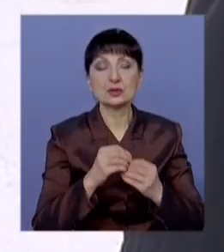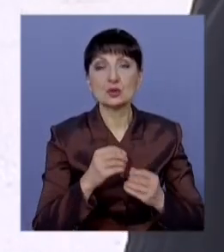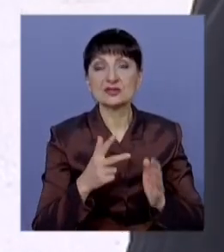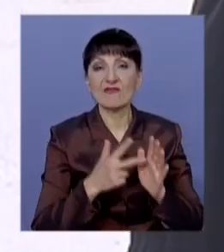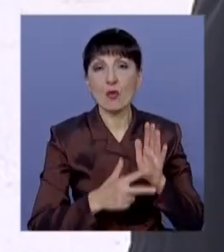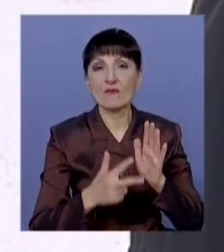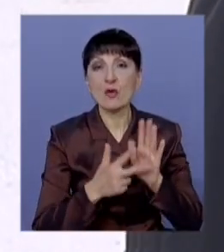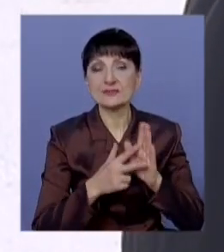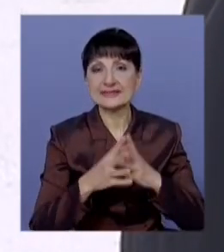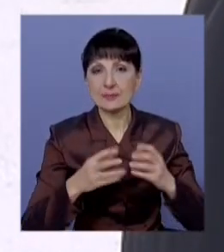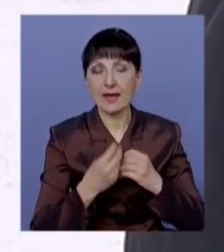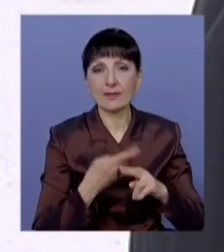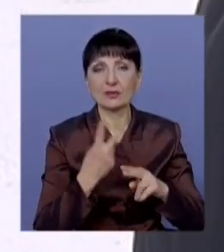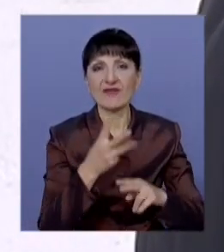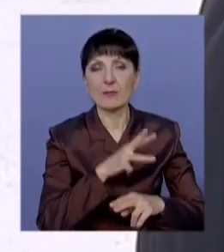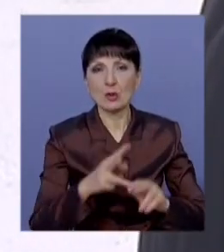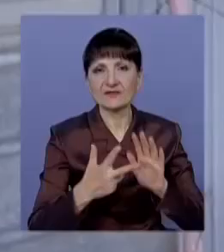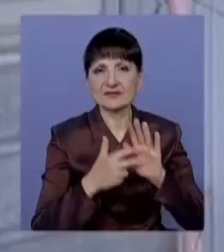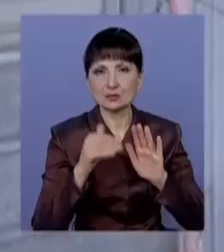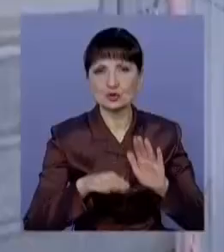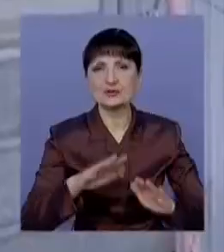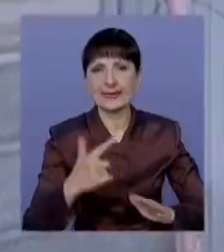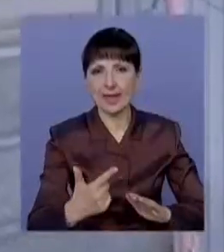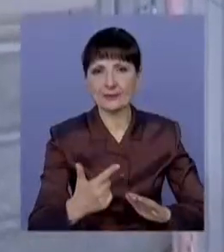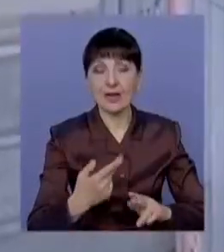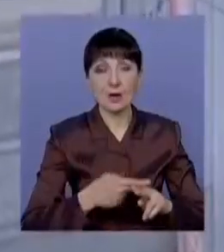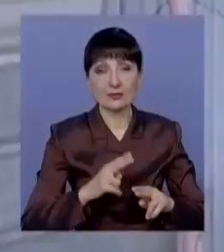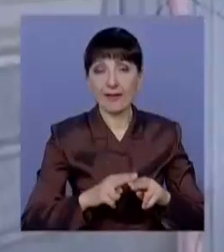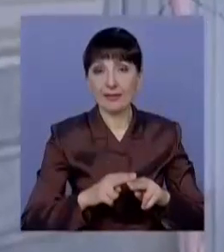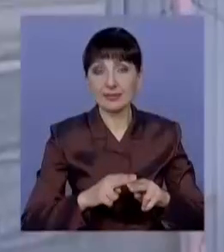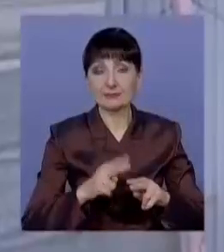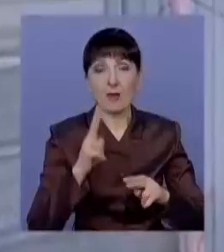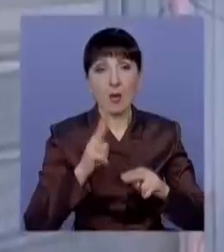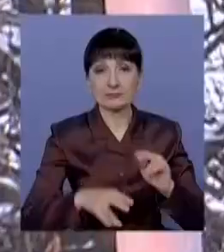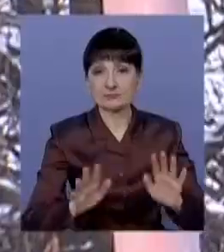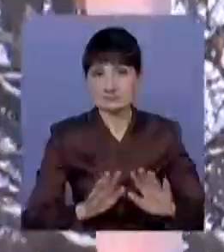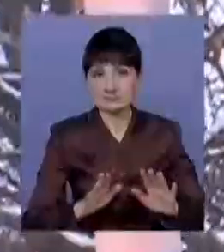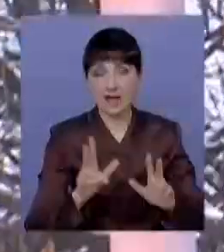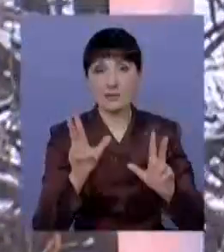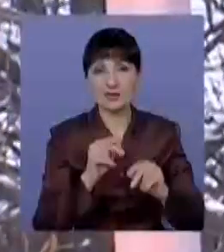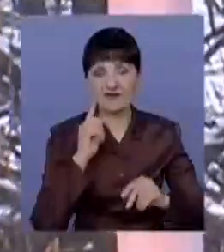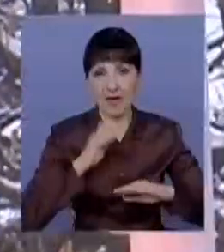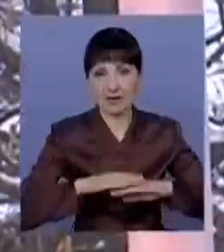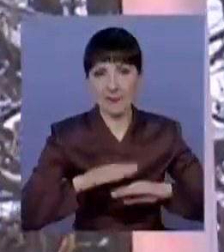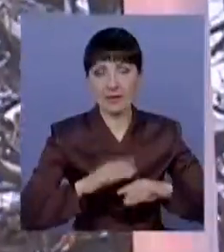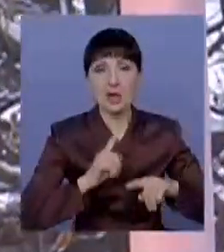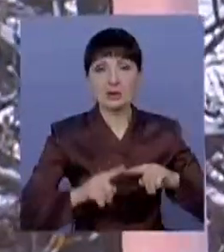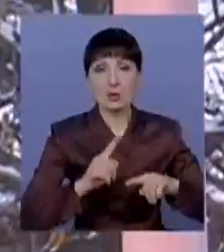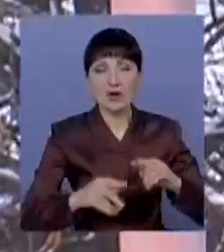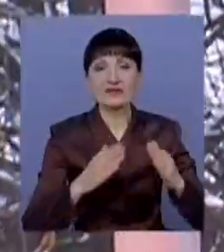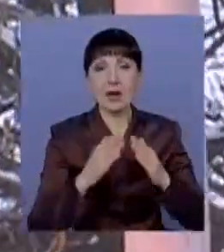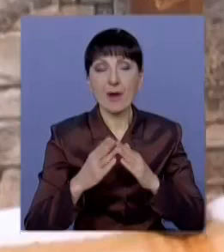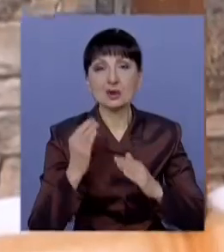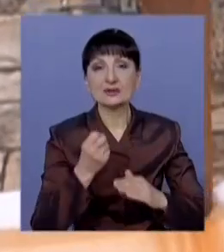8 семей – это 2 миллиона 800 тысяч тенге. Но на этом социальная акция не закончится, заверили в акимате. Совсем скоро в дома